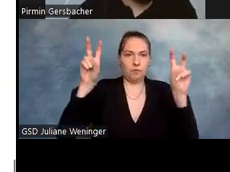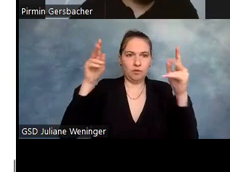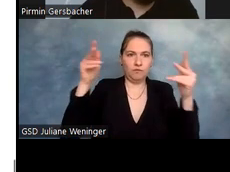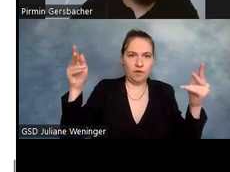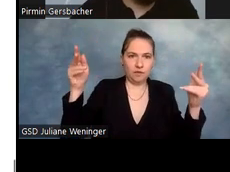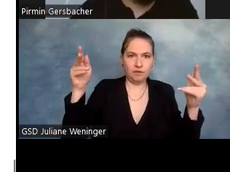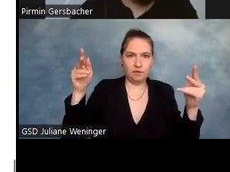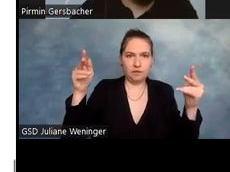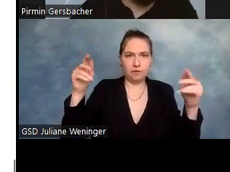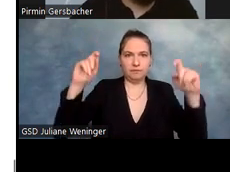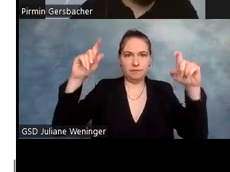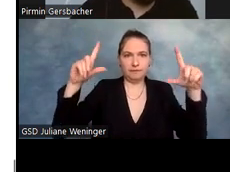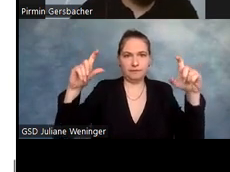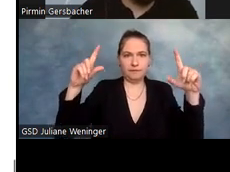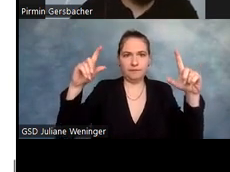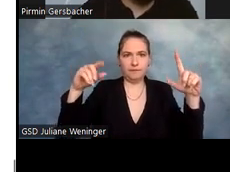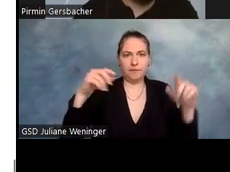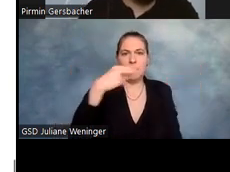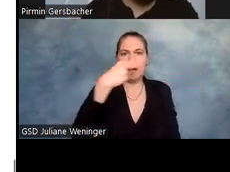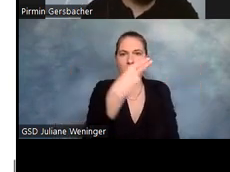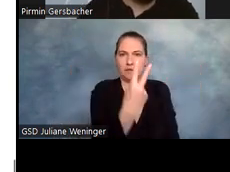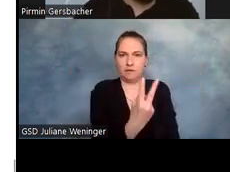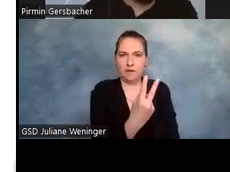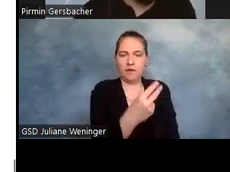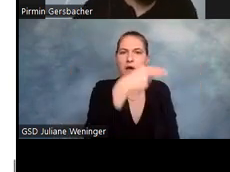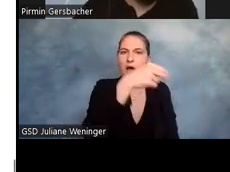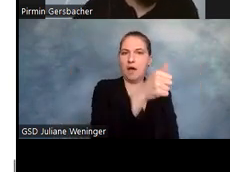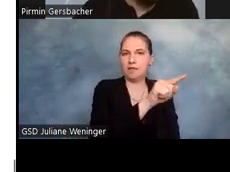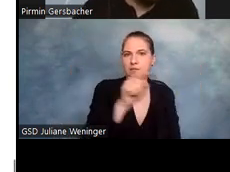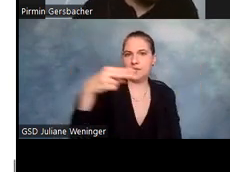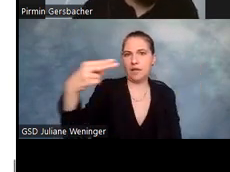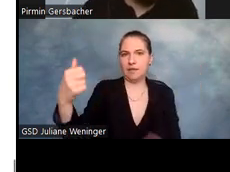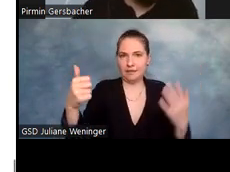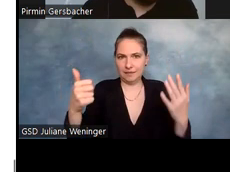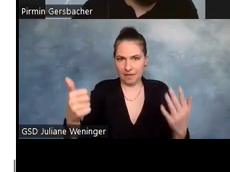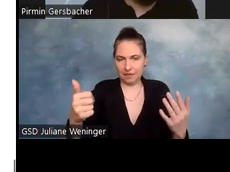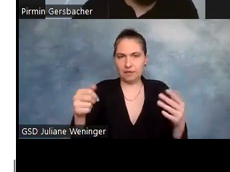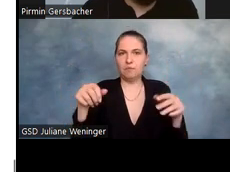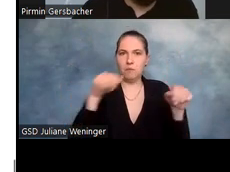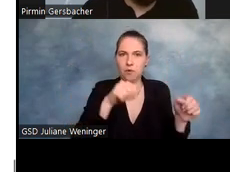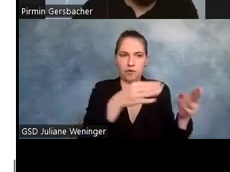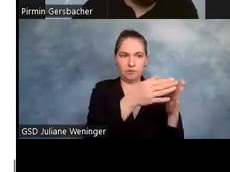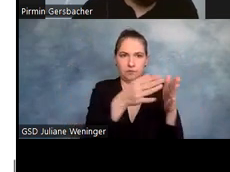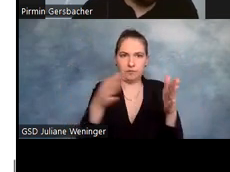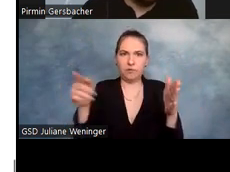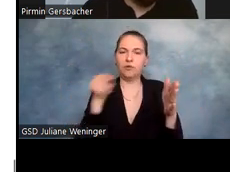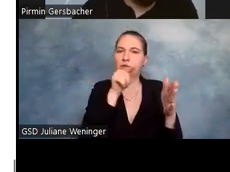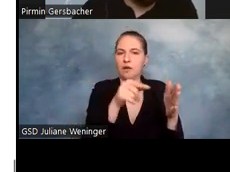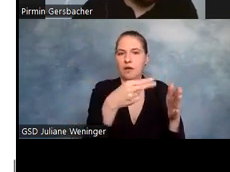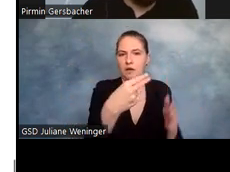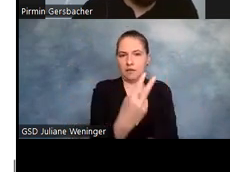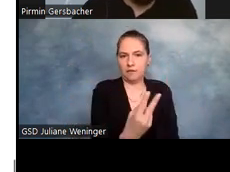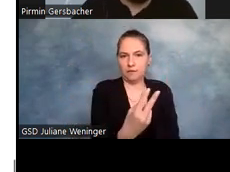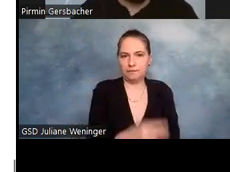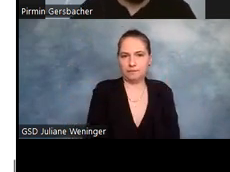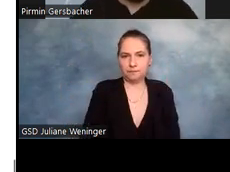welches Level hat die Überschrift, also hier in der H2. Es geht ja von H1 bis H6. Wir können sehen, dass eben hier Texte